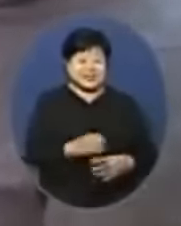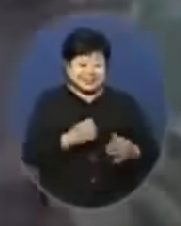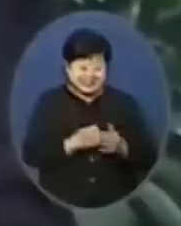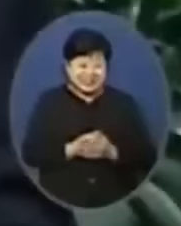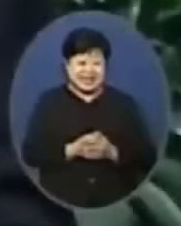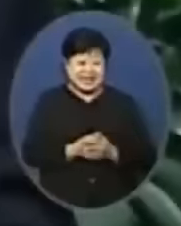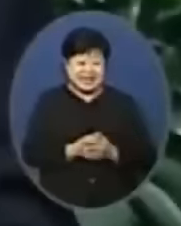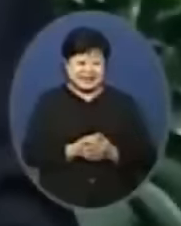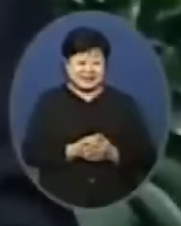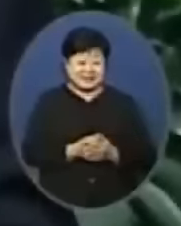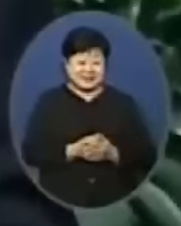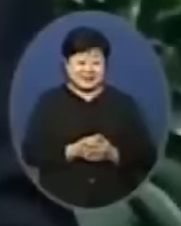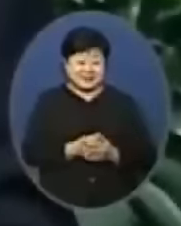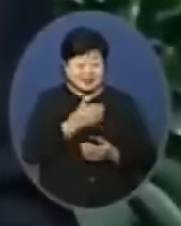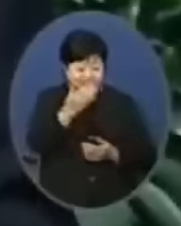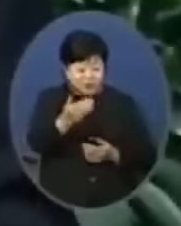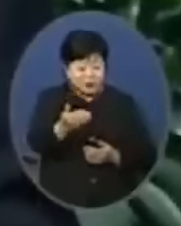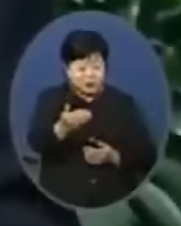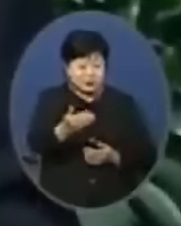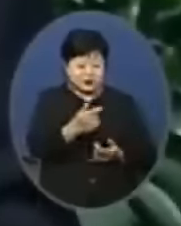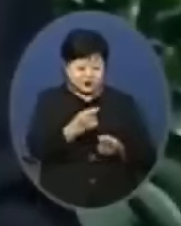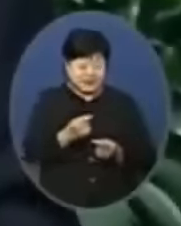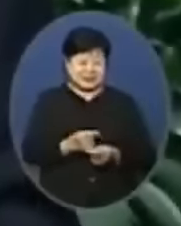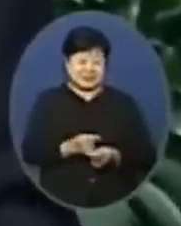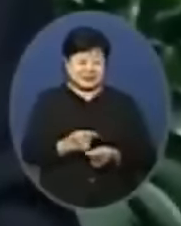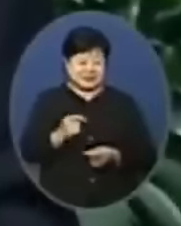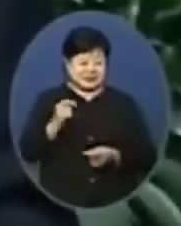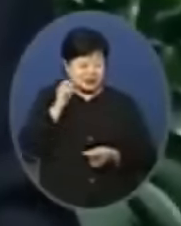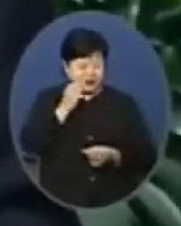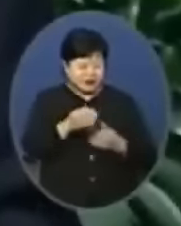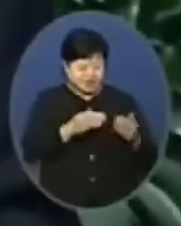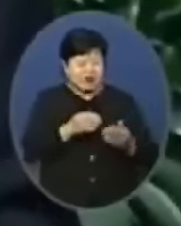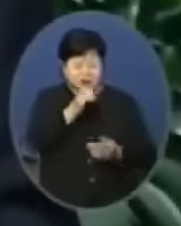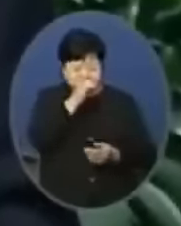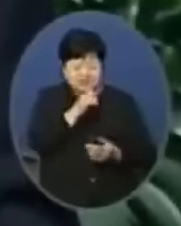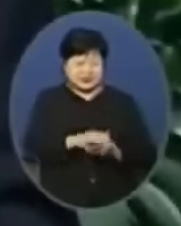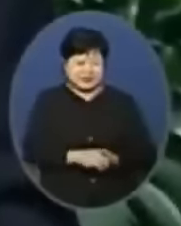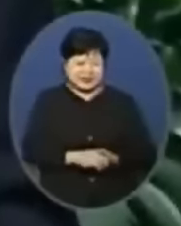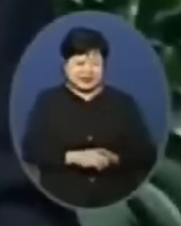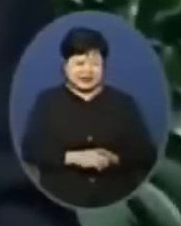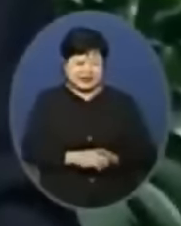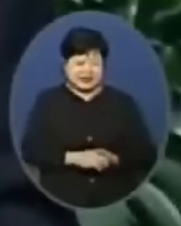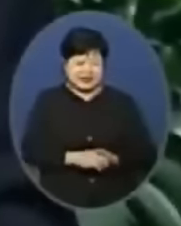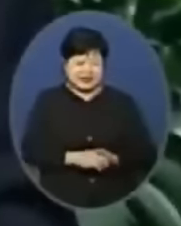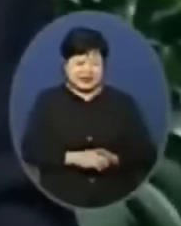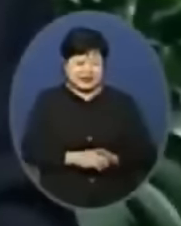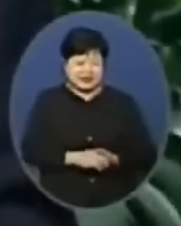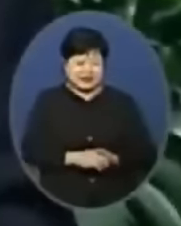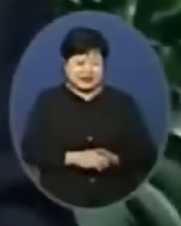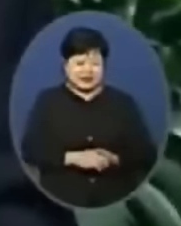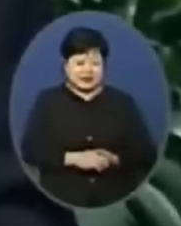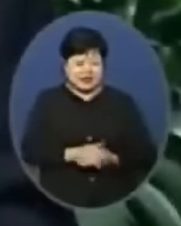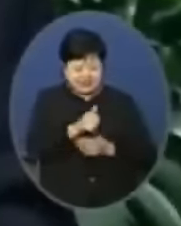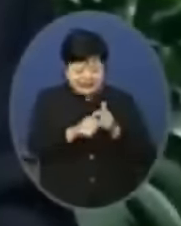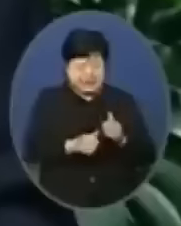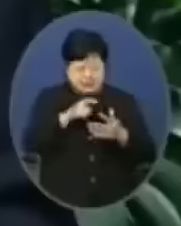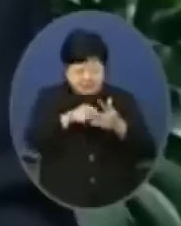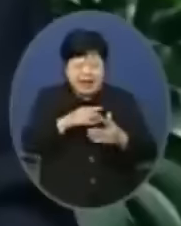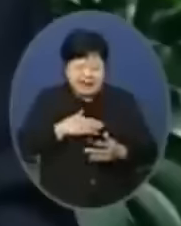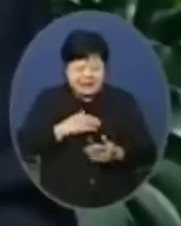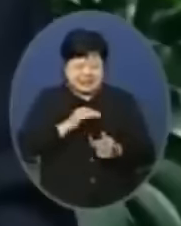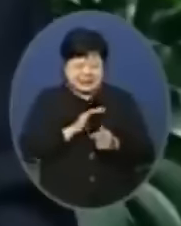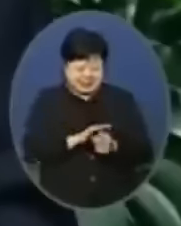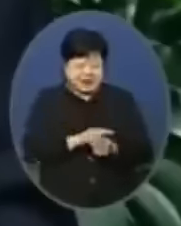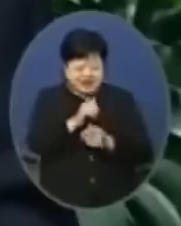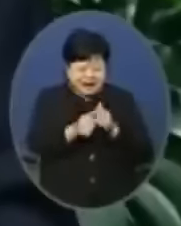그래서 내가 큰 소리하는 것은 여러분도 저처럼 그런 체험을 할 수 있다는 것입니다. 아무가 몰라주어도 하나님은 알고 계시기